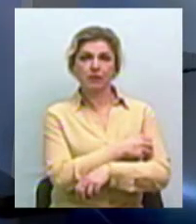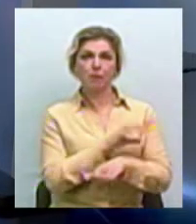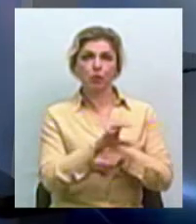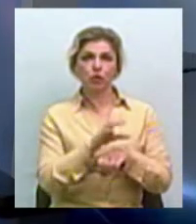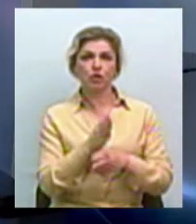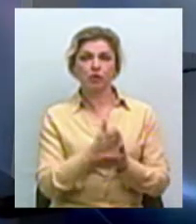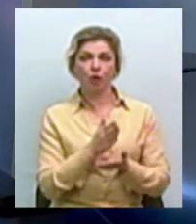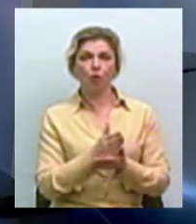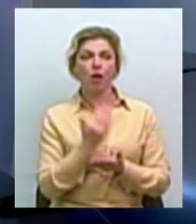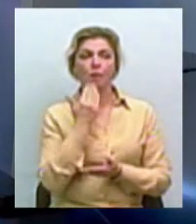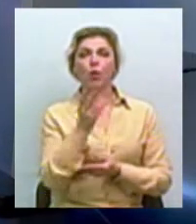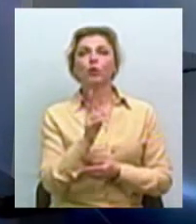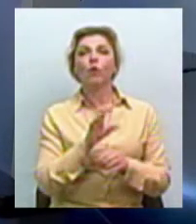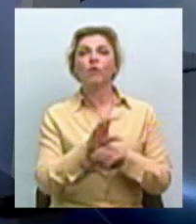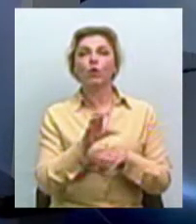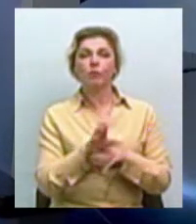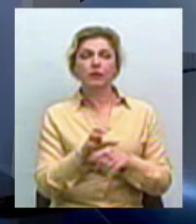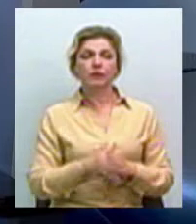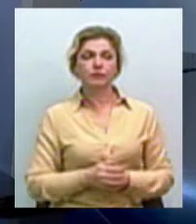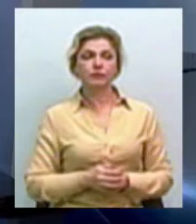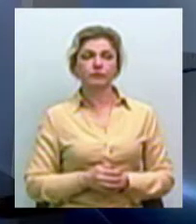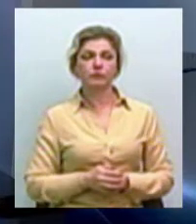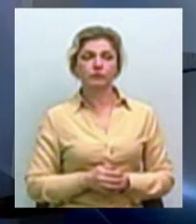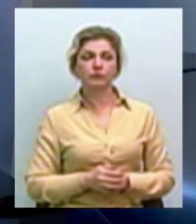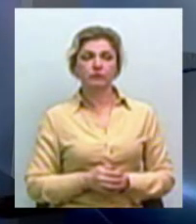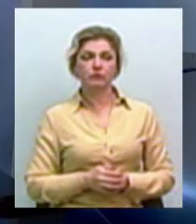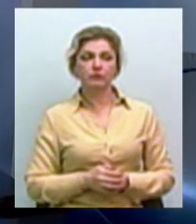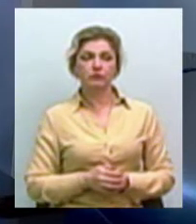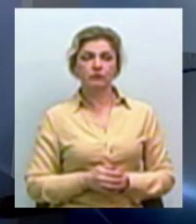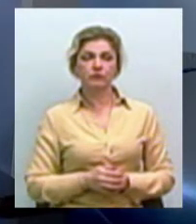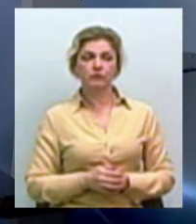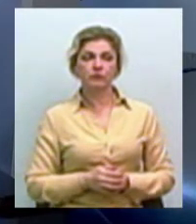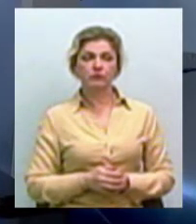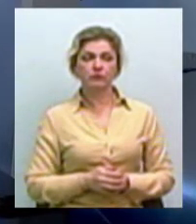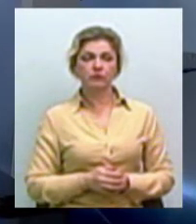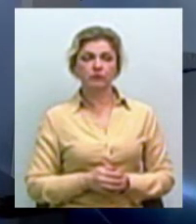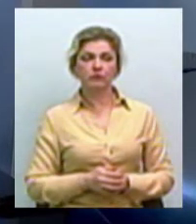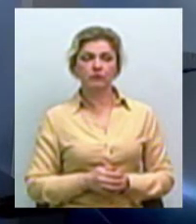хто виробник цієї сироватки? От, вона хорошого, нормальної якості.